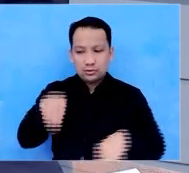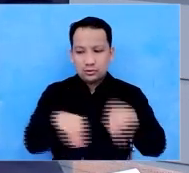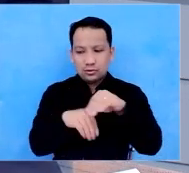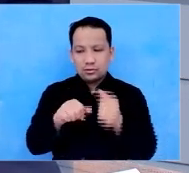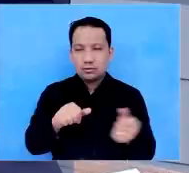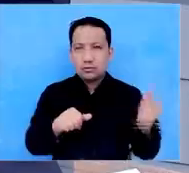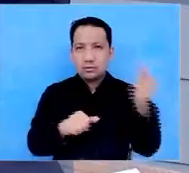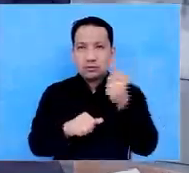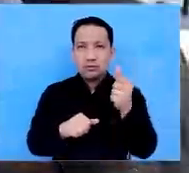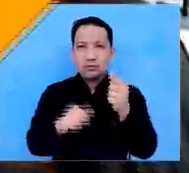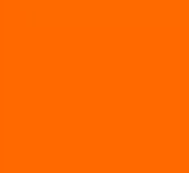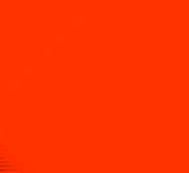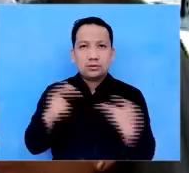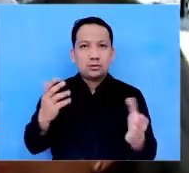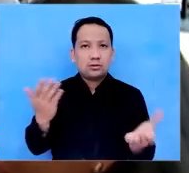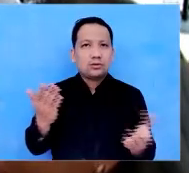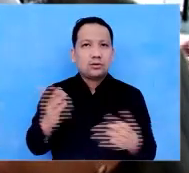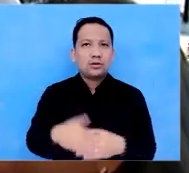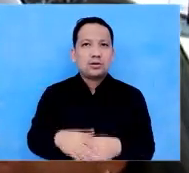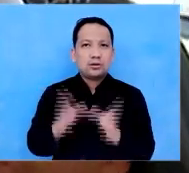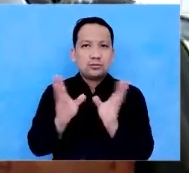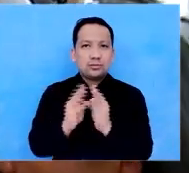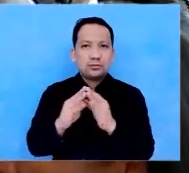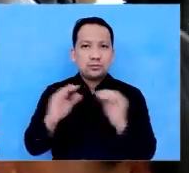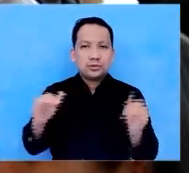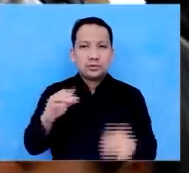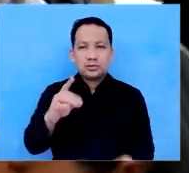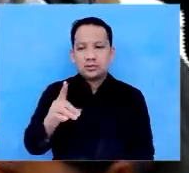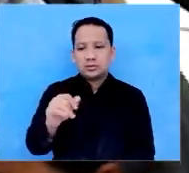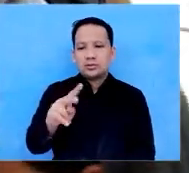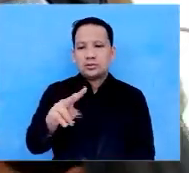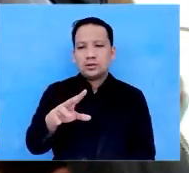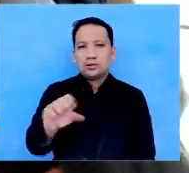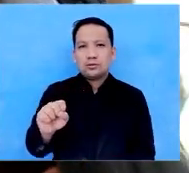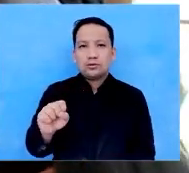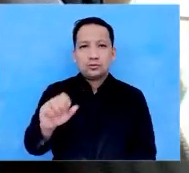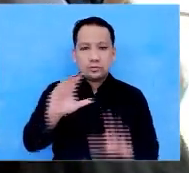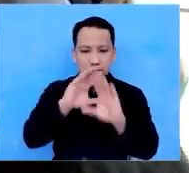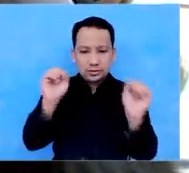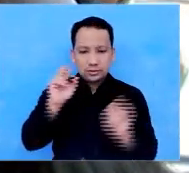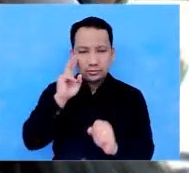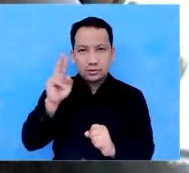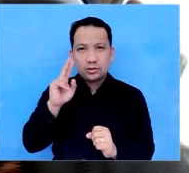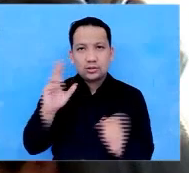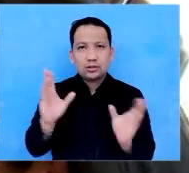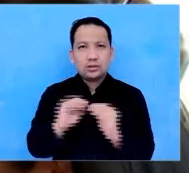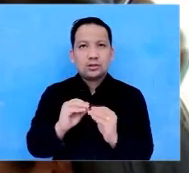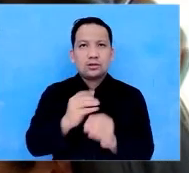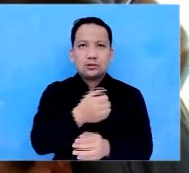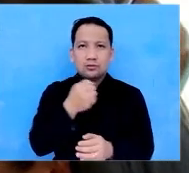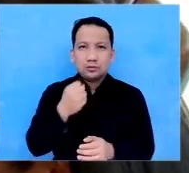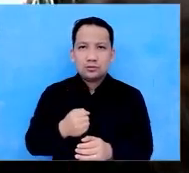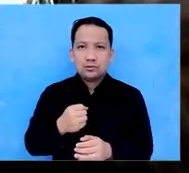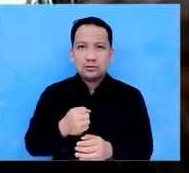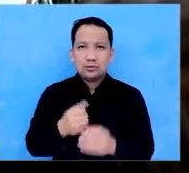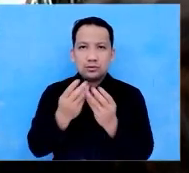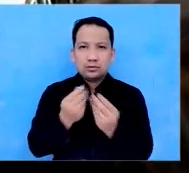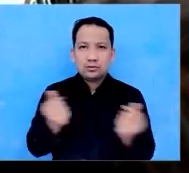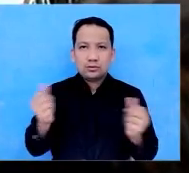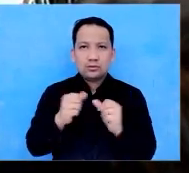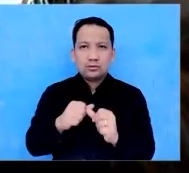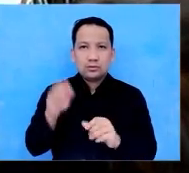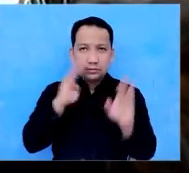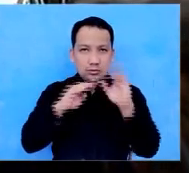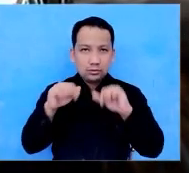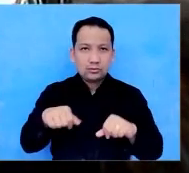sakaling magbitiw siya. Sa media briefing sa Davos, Switzerland, sinabi ni PBBM na nais niya munang solusyonan ang mga issue